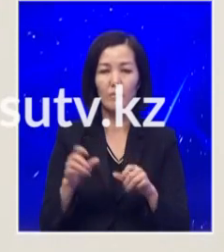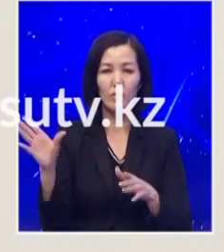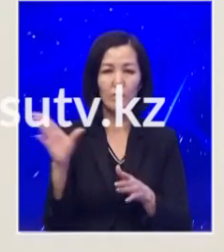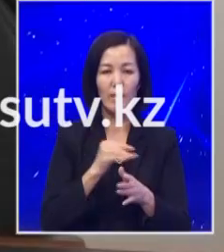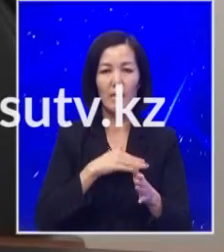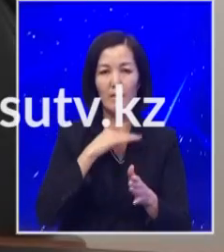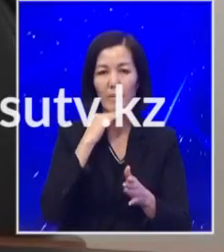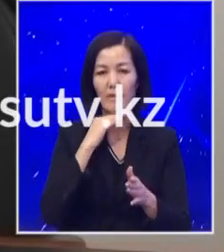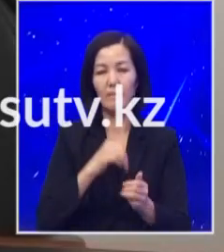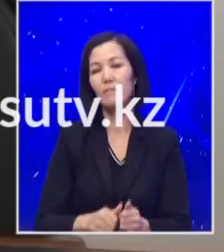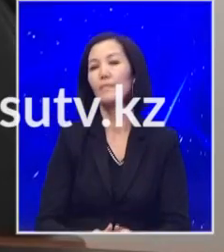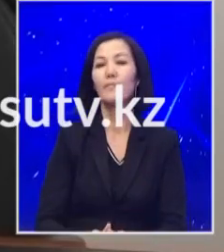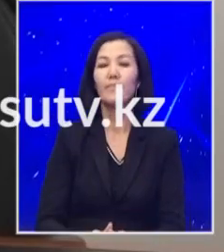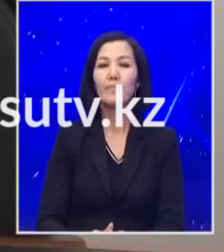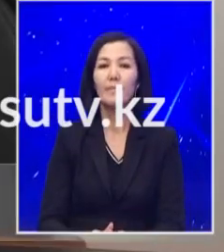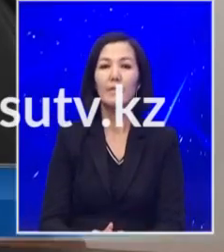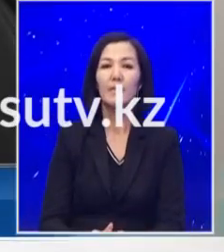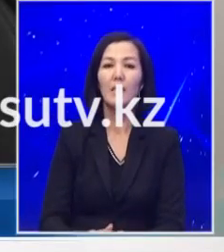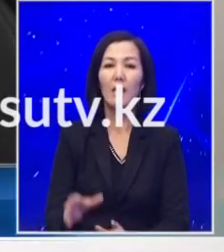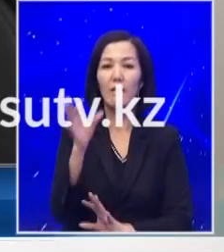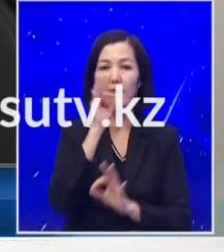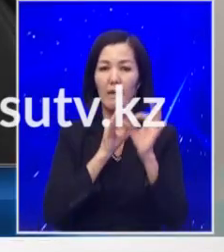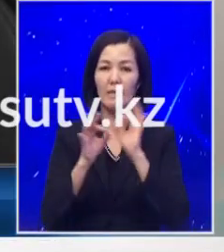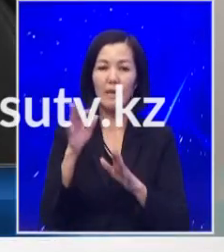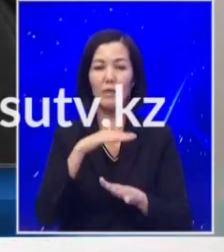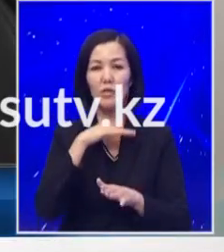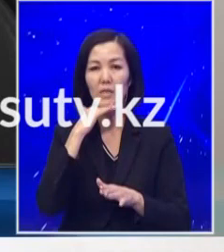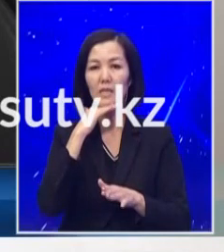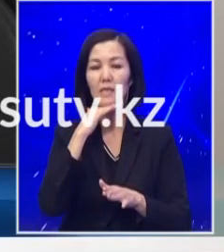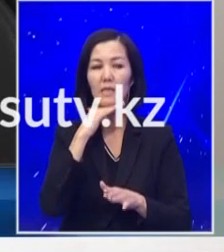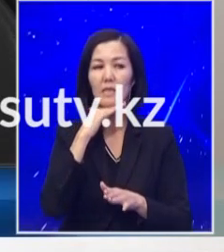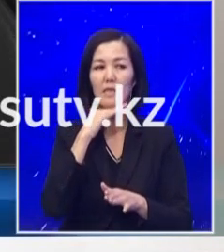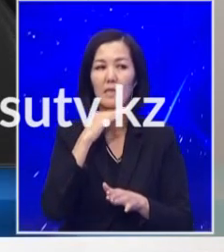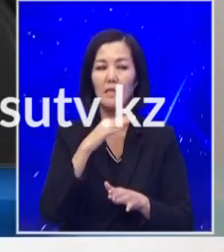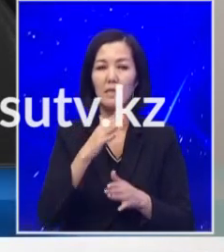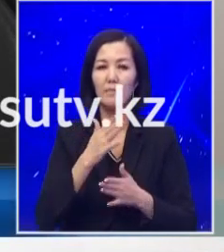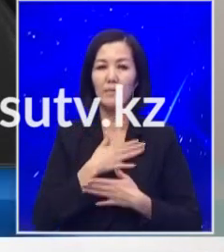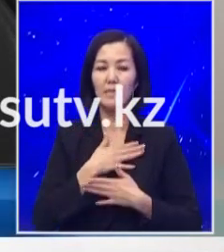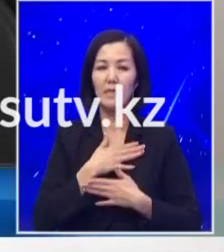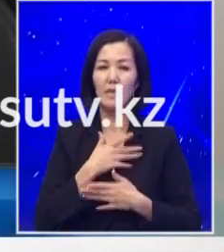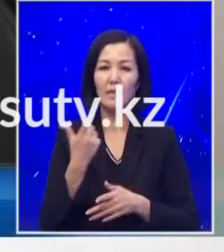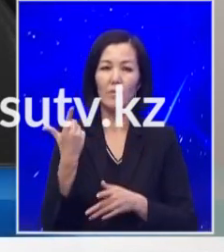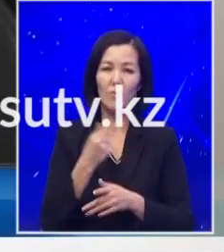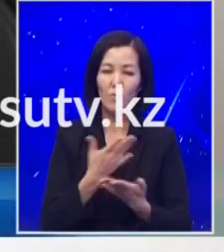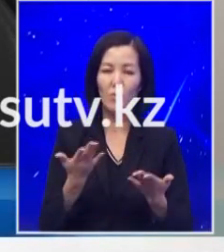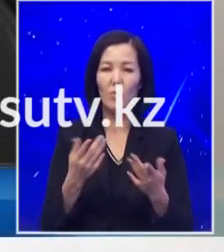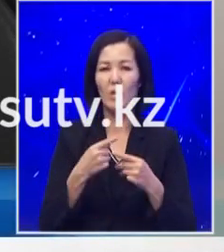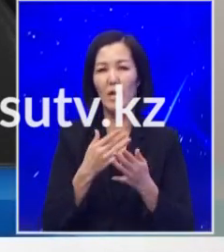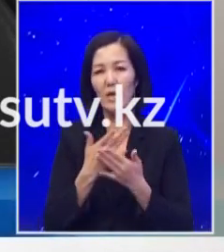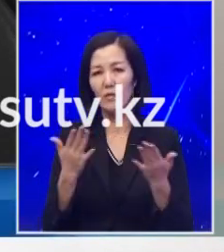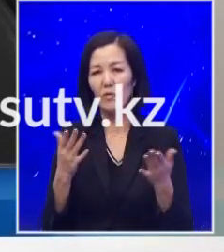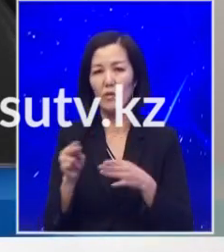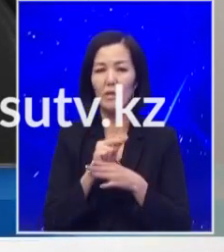бар. Дәрі-дәрмектер бәрі жеткілікті. Біз антибиотики бар, антикоагулянты